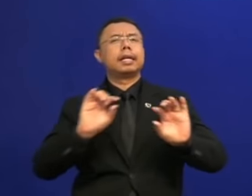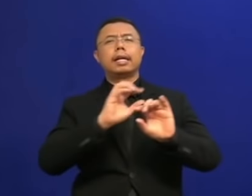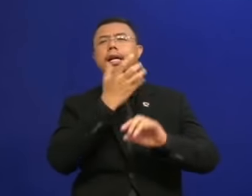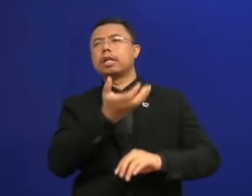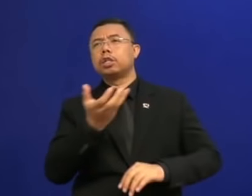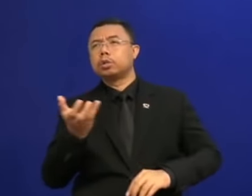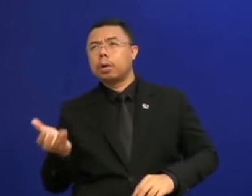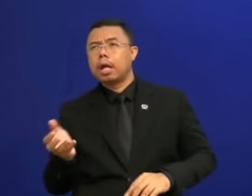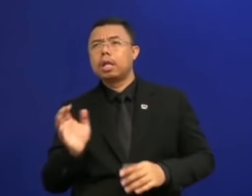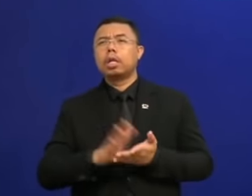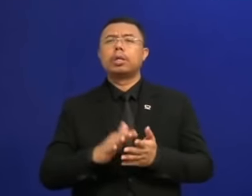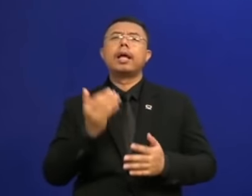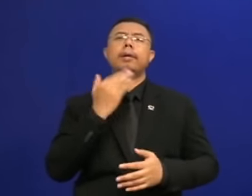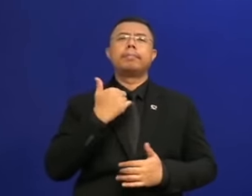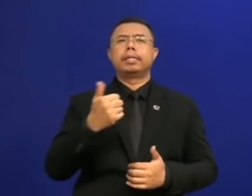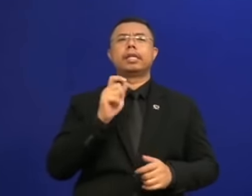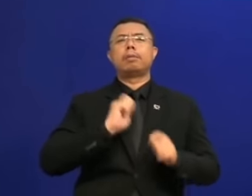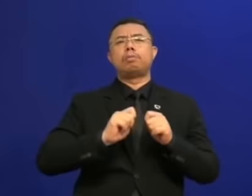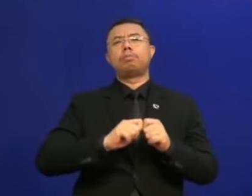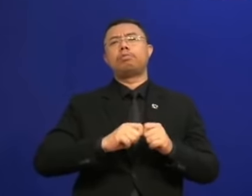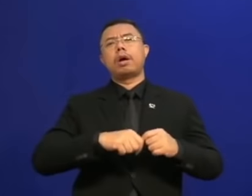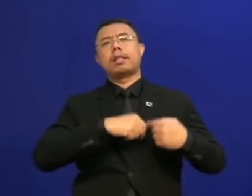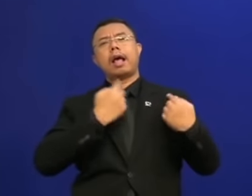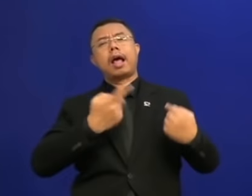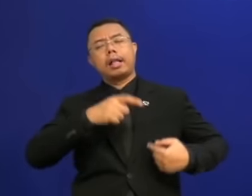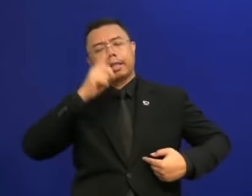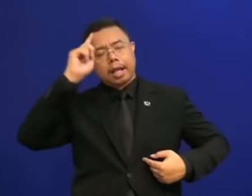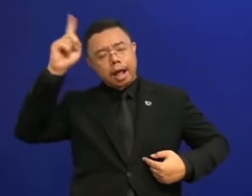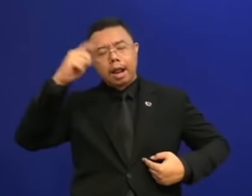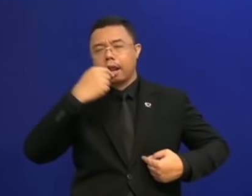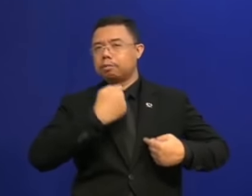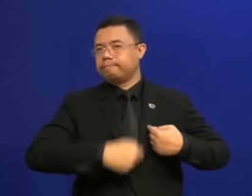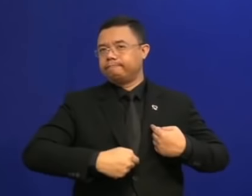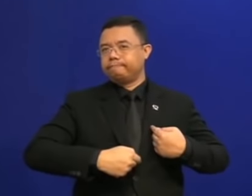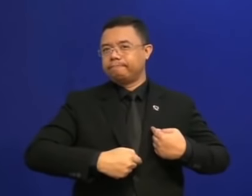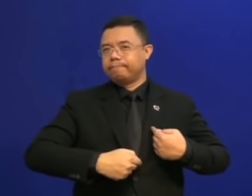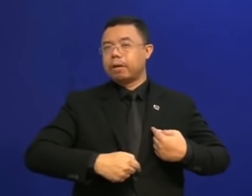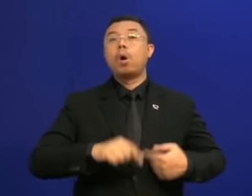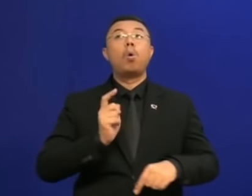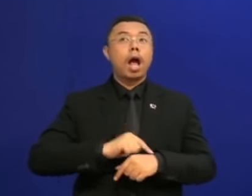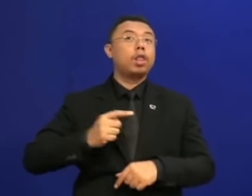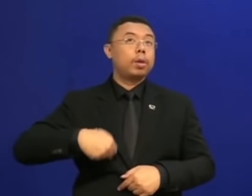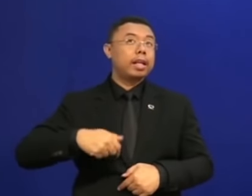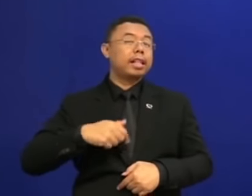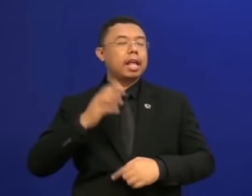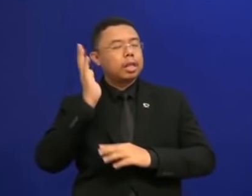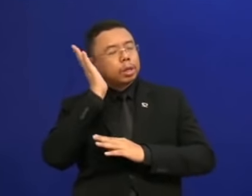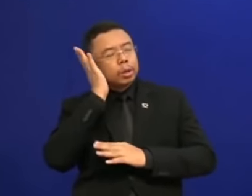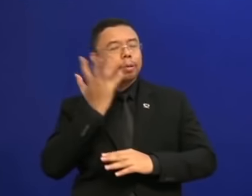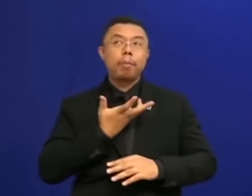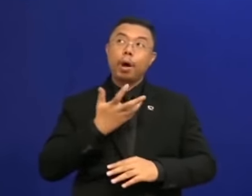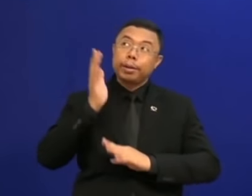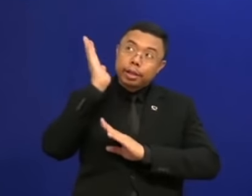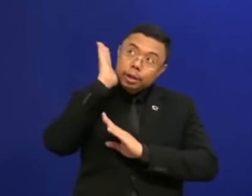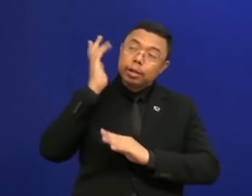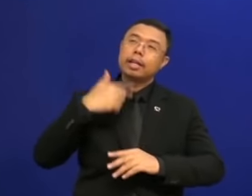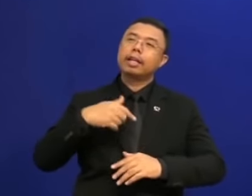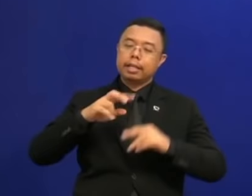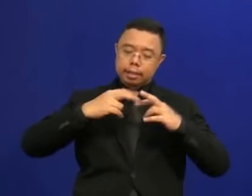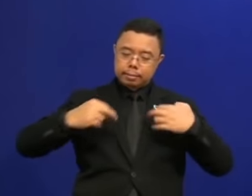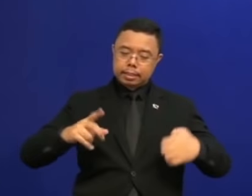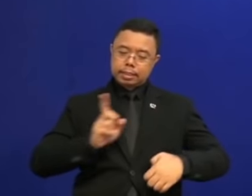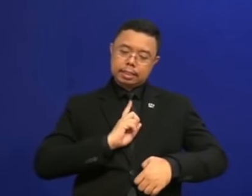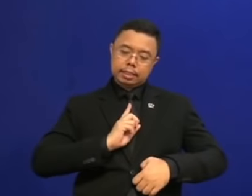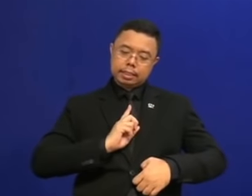sesuatu yang dapat mendukakan hati Allah. Nah, waktu kita tidur, mau tidur, kita